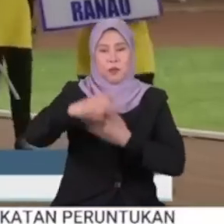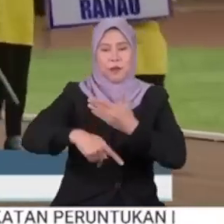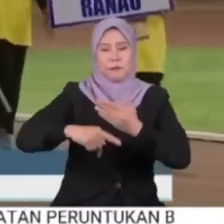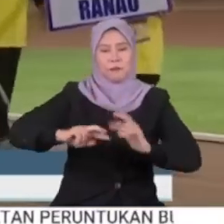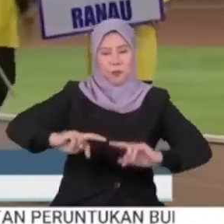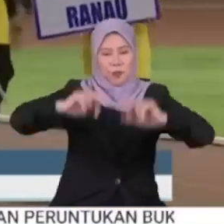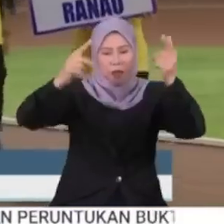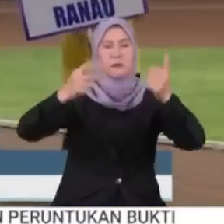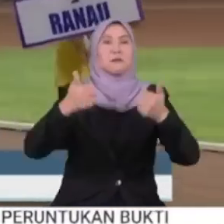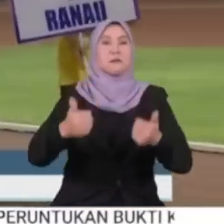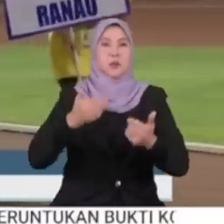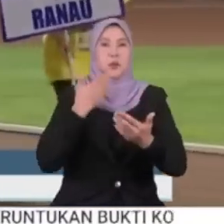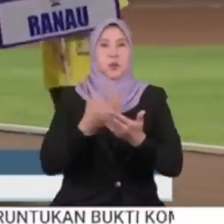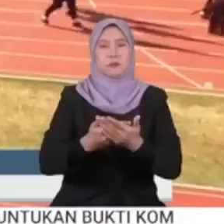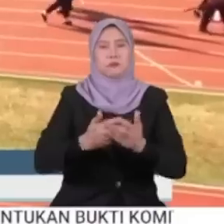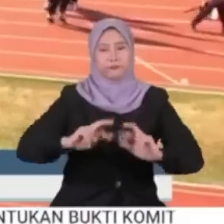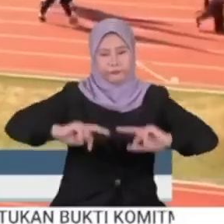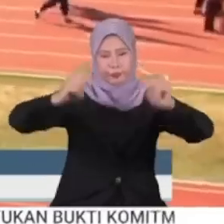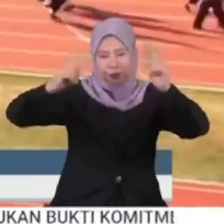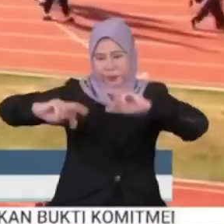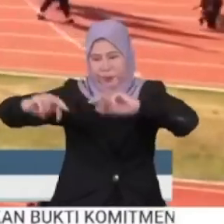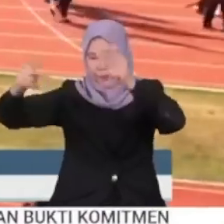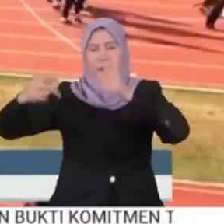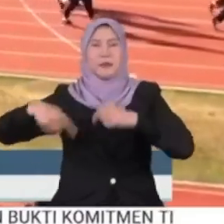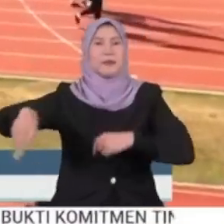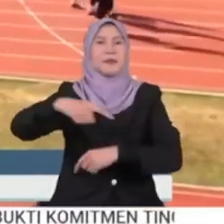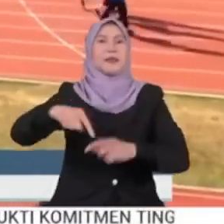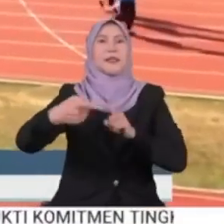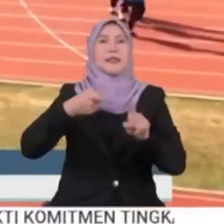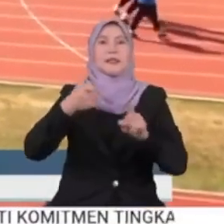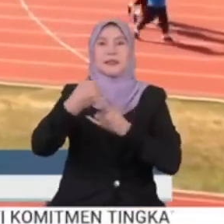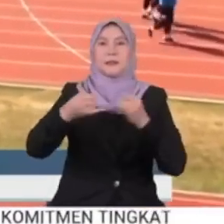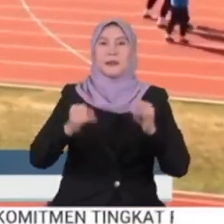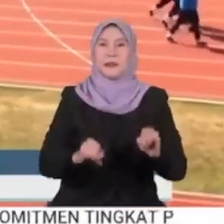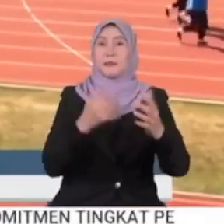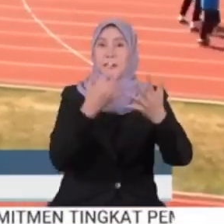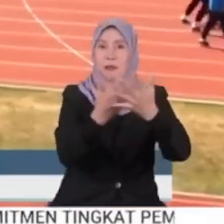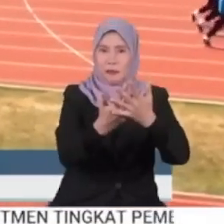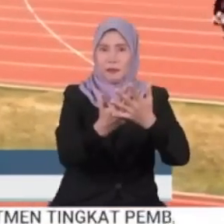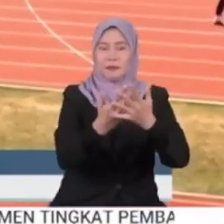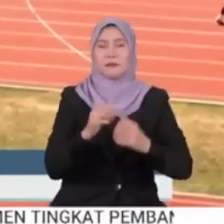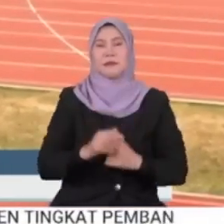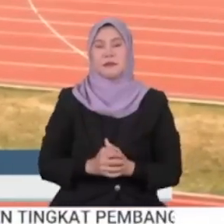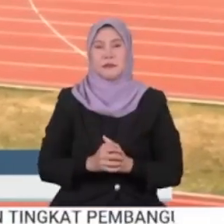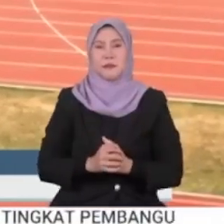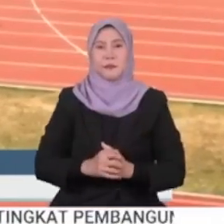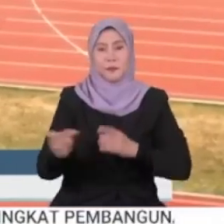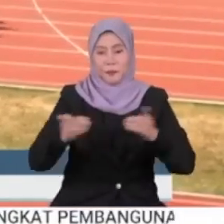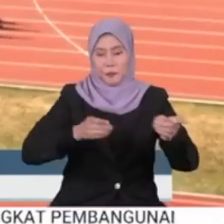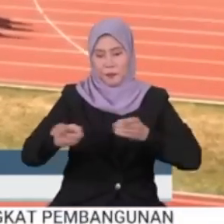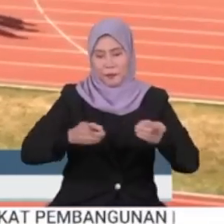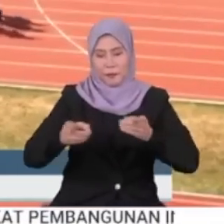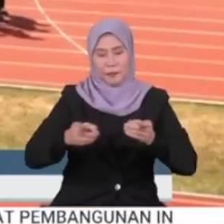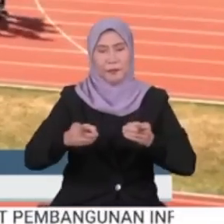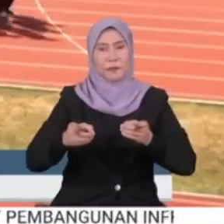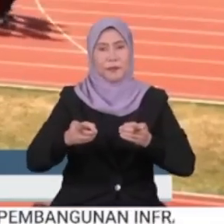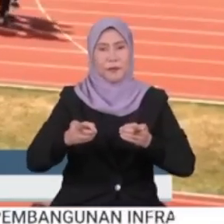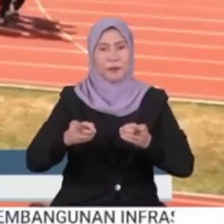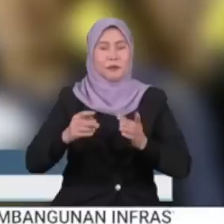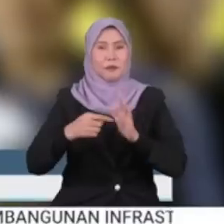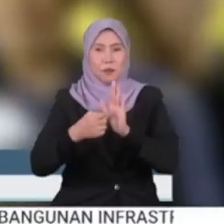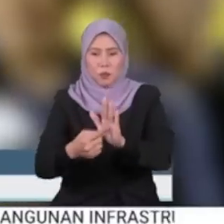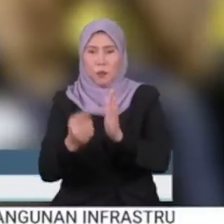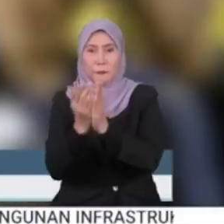yang efektif yang dilaksanakan di Jabatan Penjara Malaysia itu sendiri. Di samping itu, disiplin yang ditunjukkan oleh